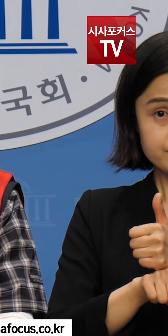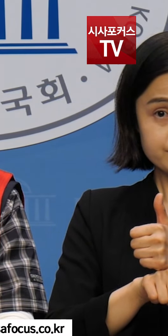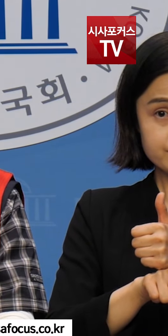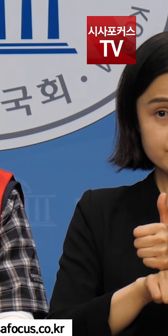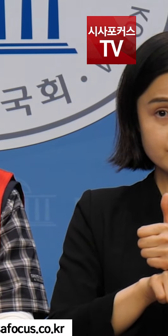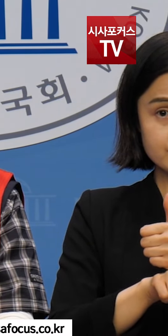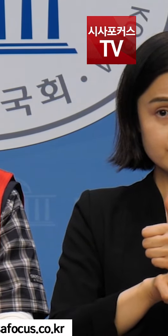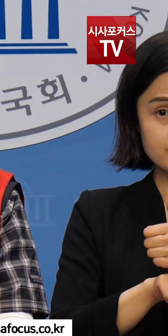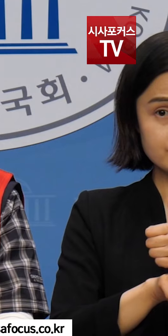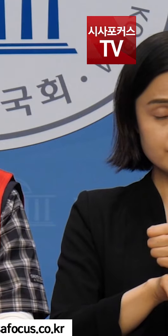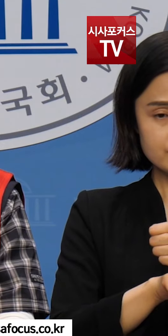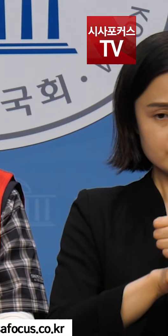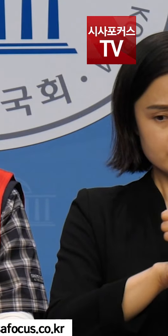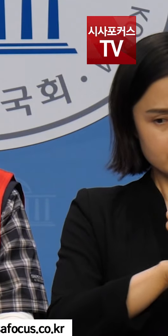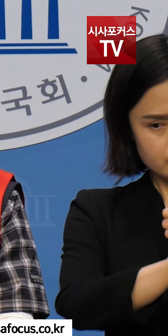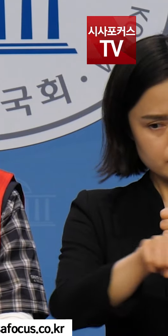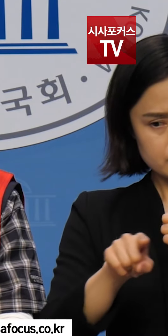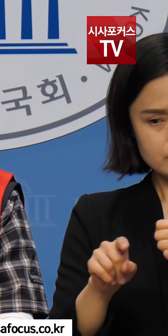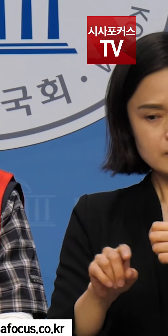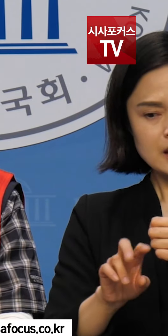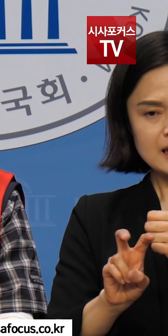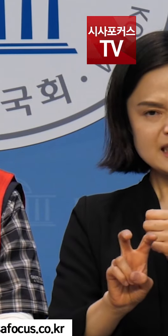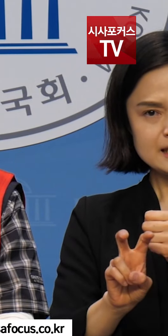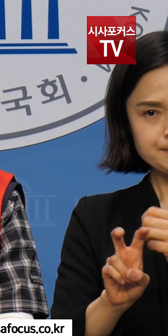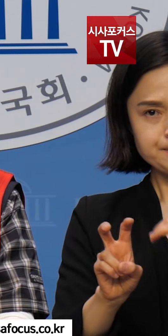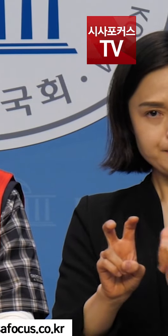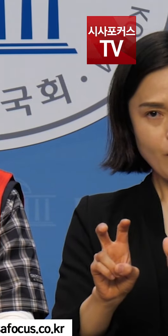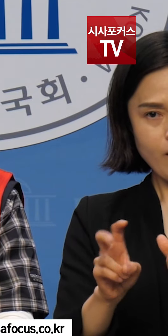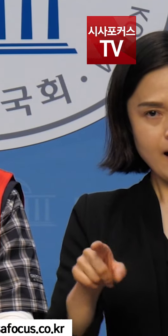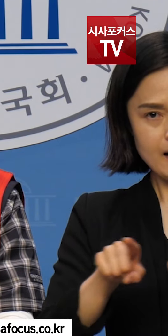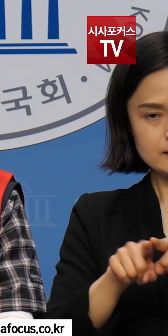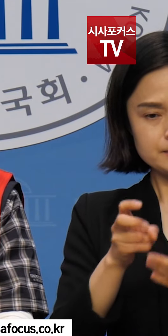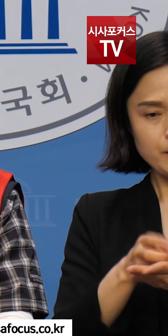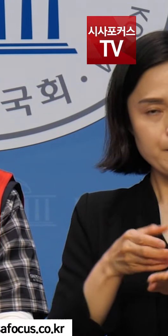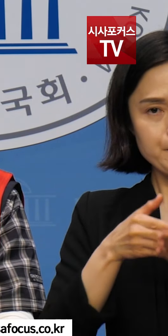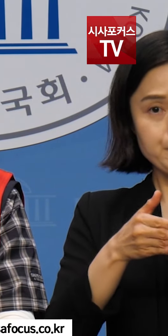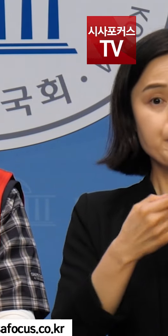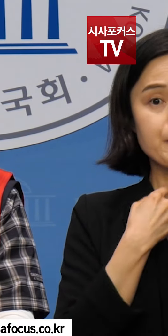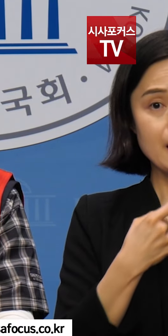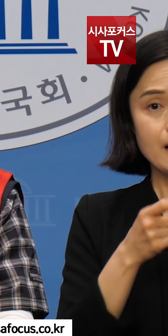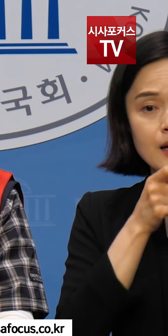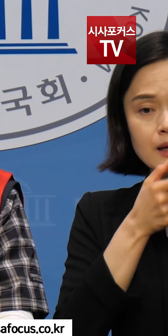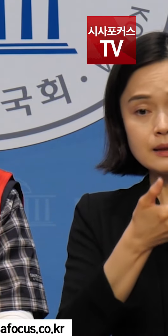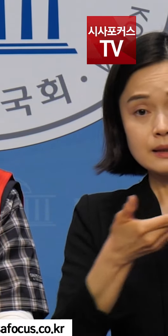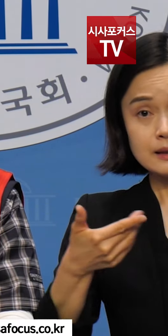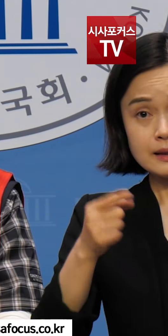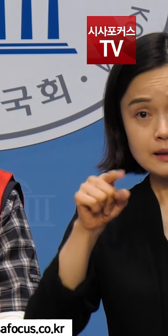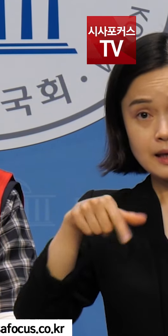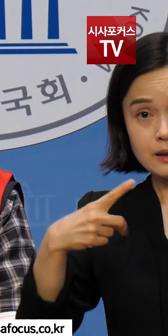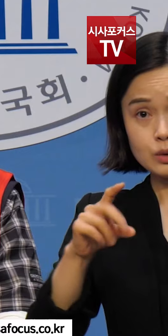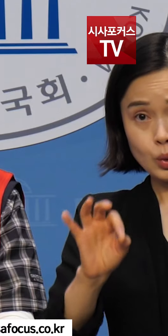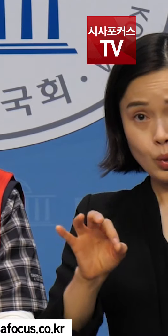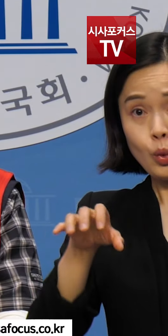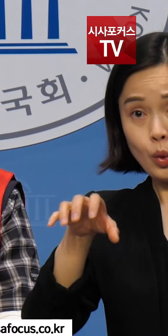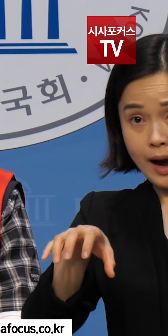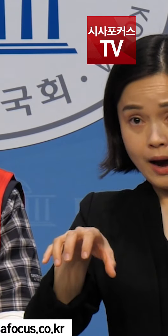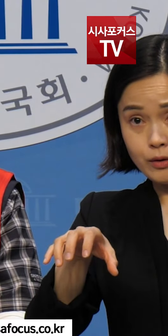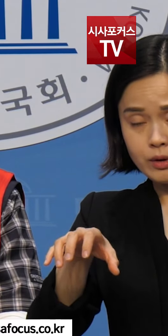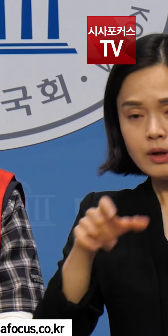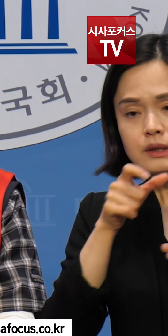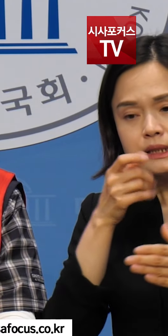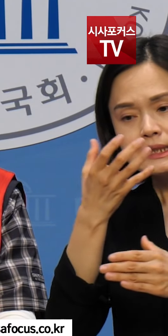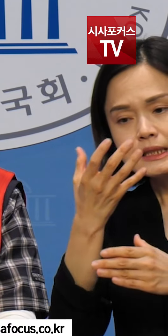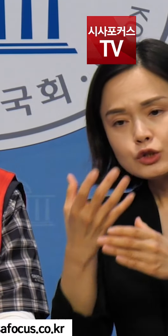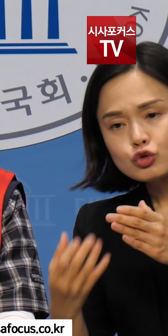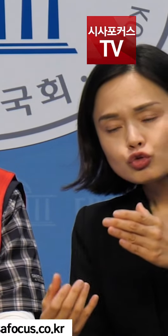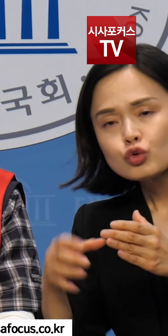등등 20명의 국회의원이 발의한 낙동강 유역 치수원 다변화를 위한